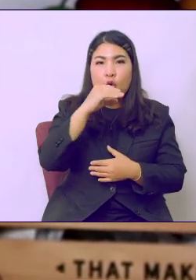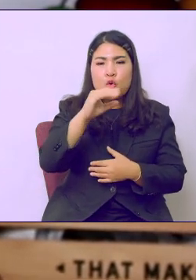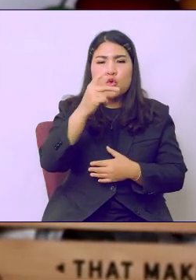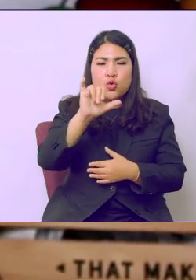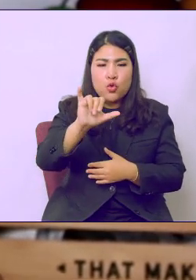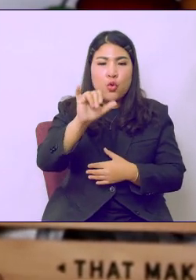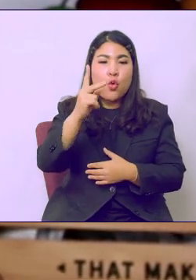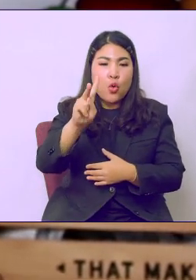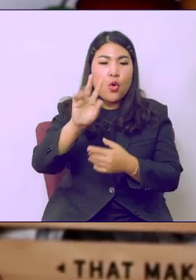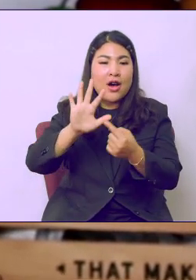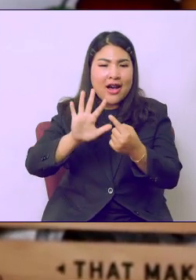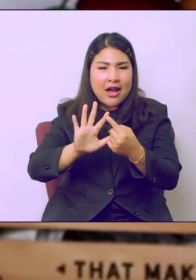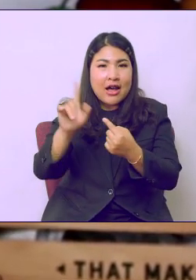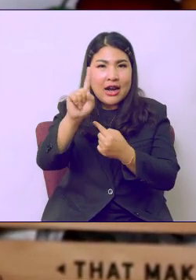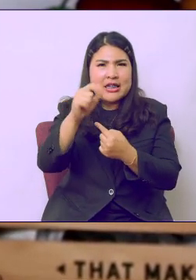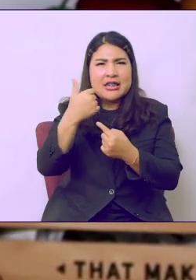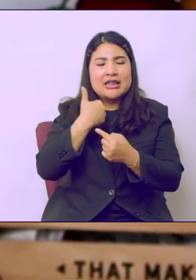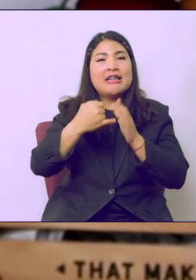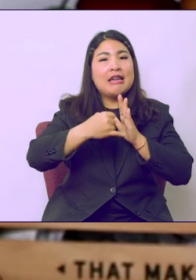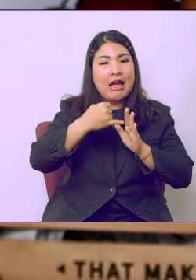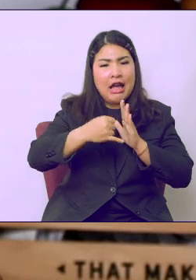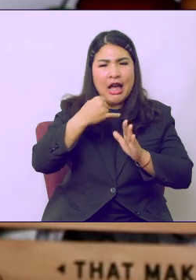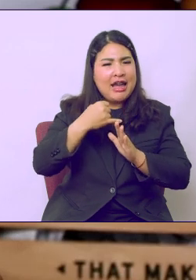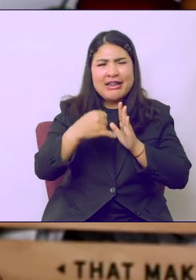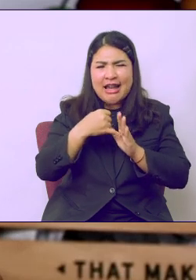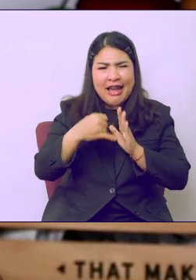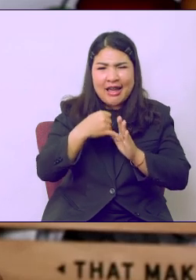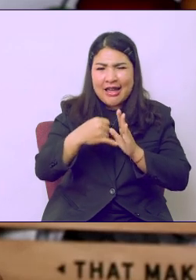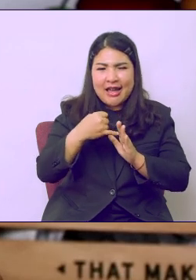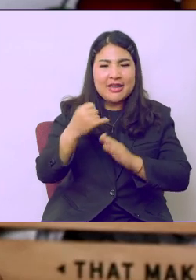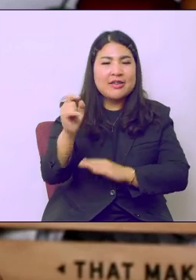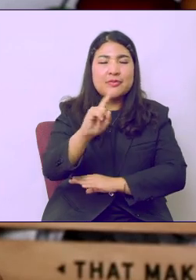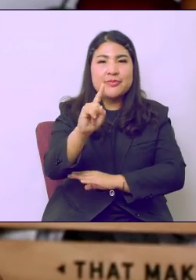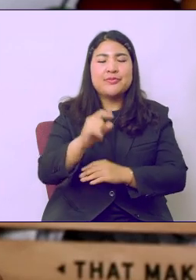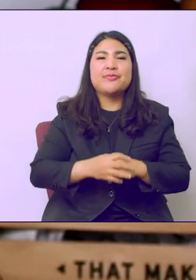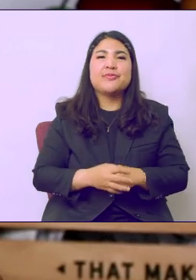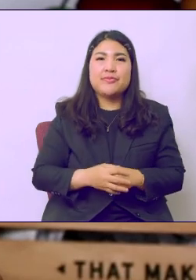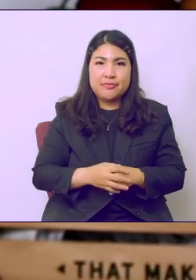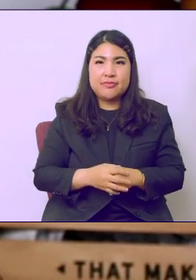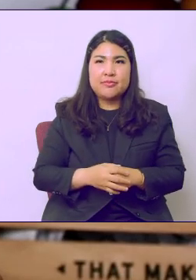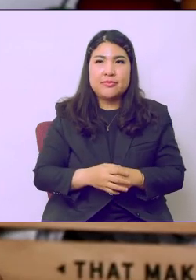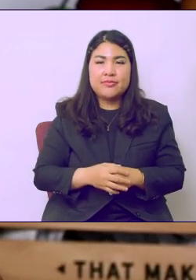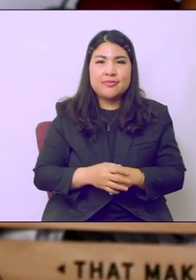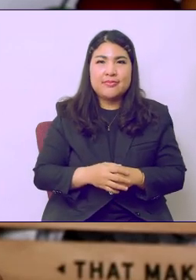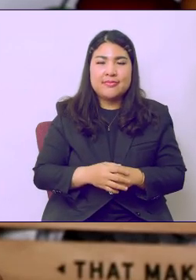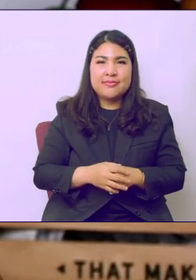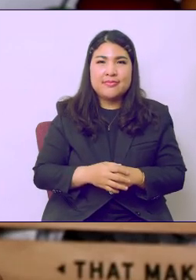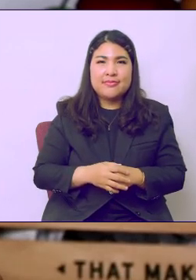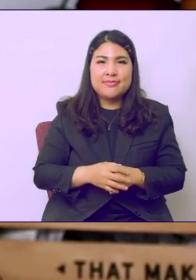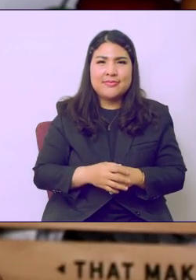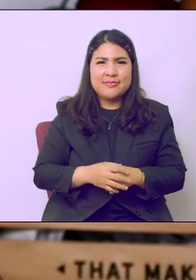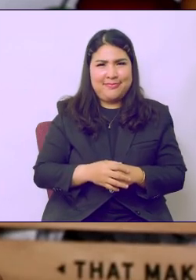ไหนง่ายสำหรับการฝึกนะครับง่ายเลยเนี่ยนะครับก็